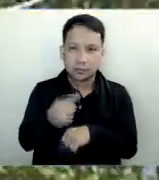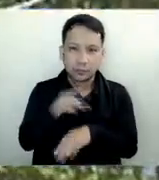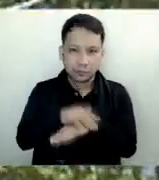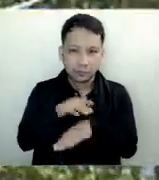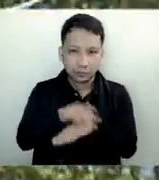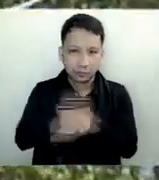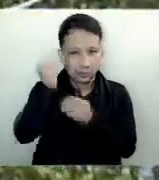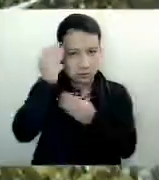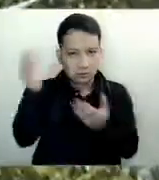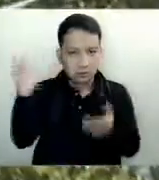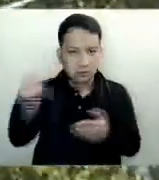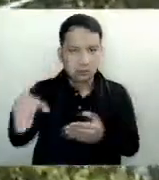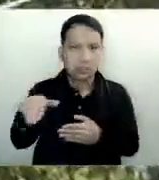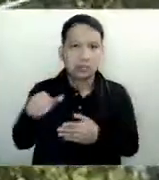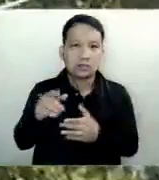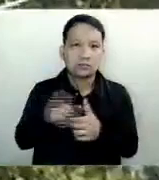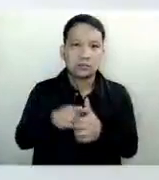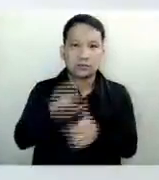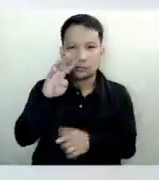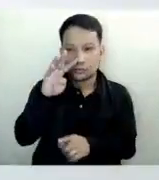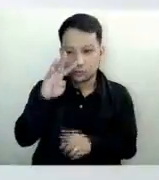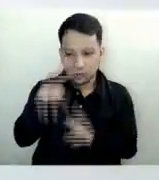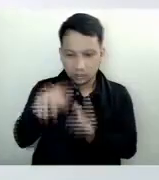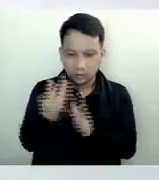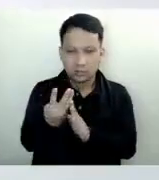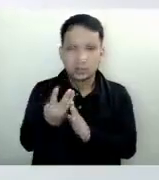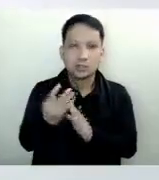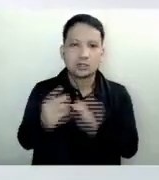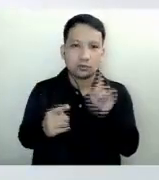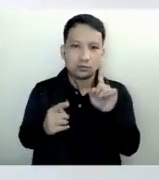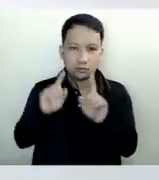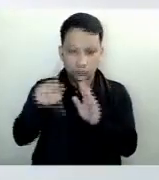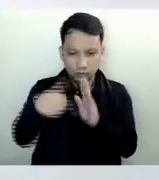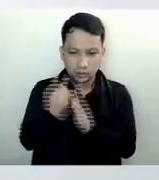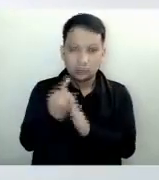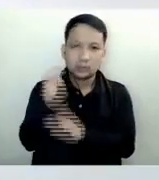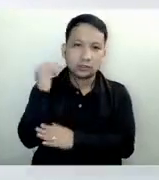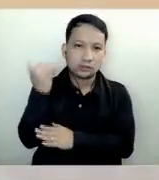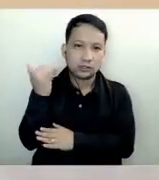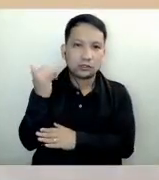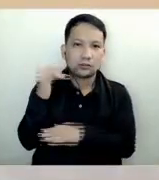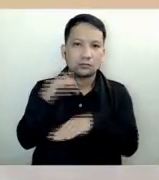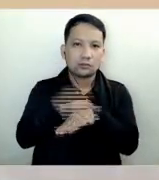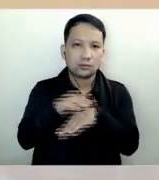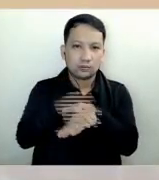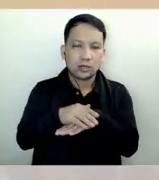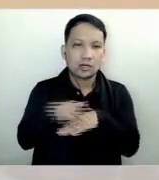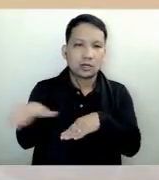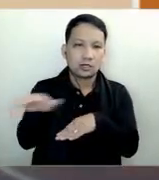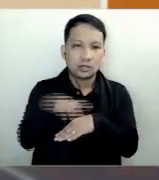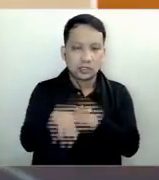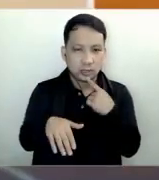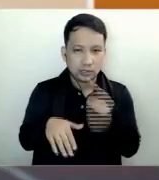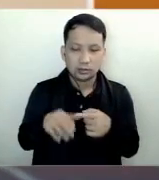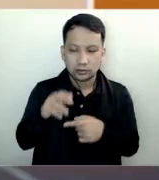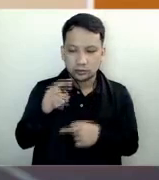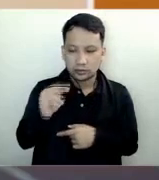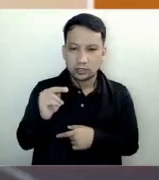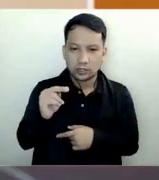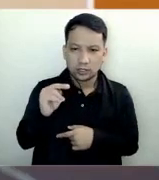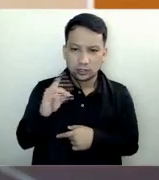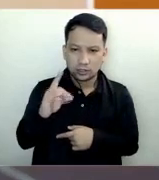grid sa loob ng 4 oras at 1 oras na yellow alert status. Ayon sa NGCP, umabot